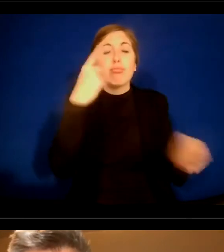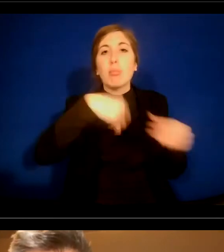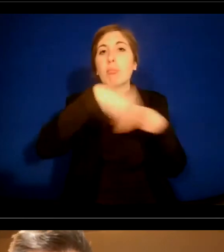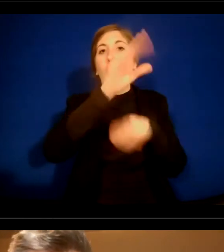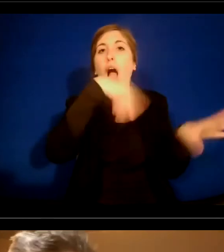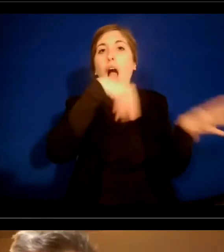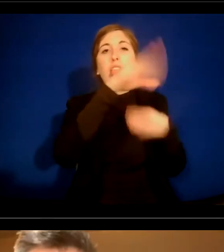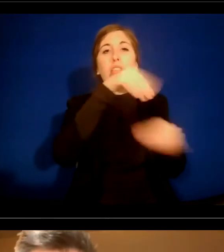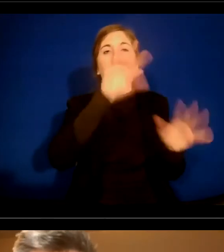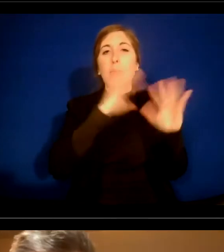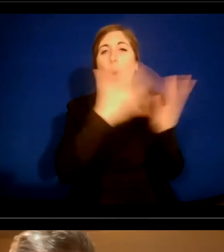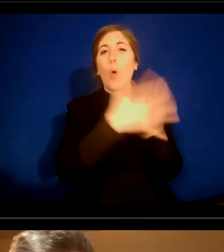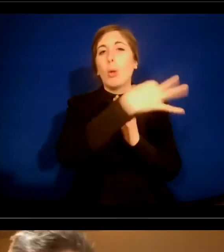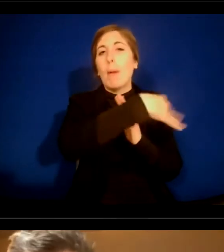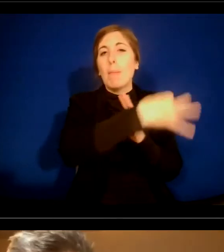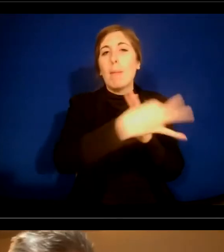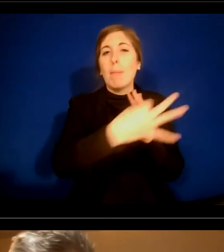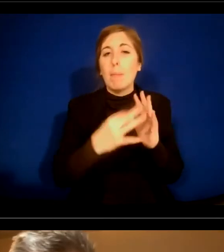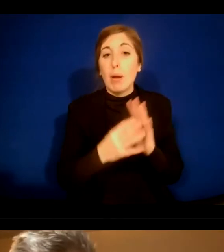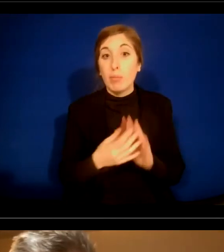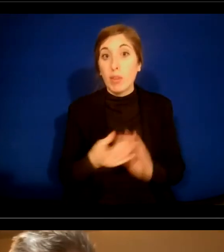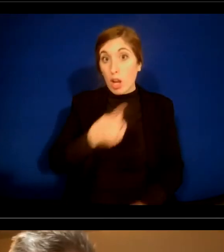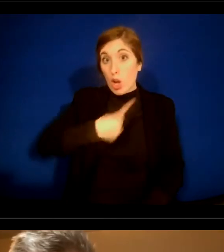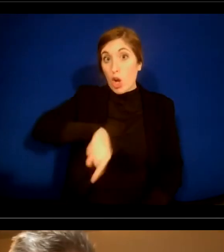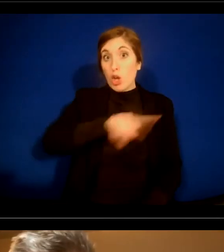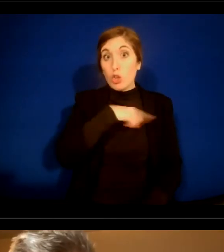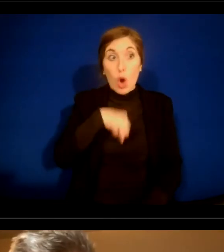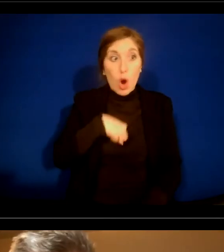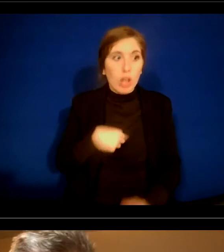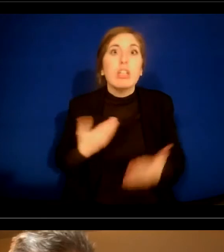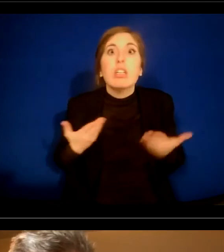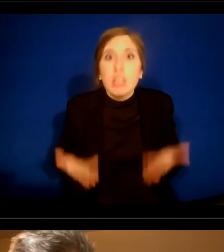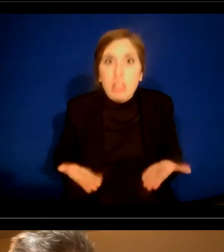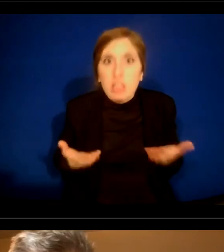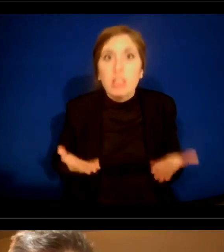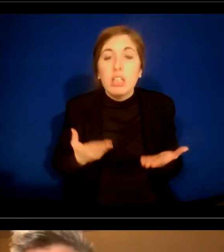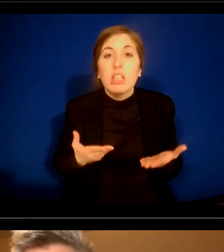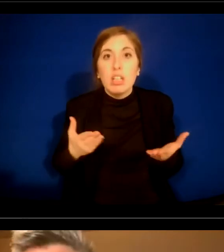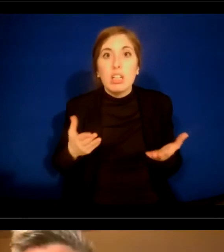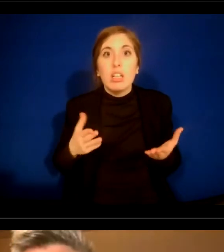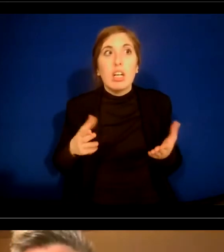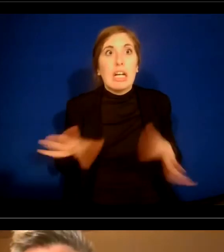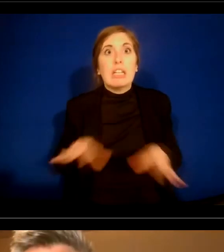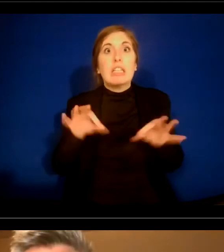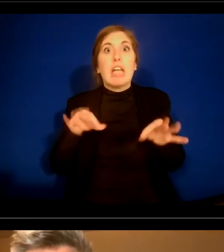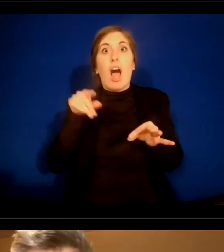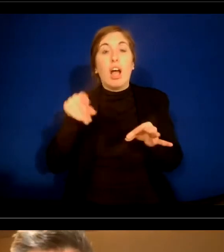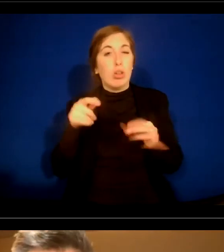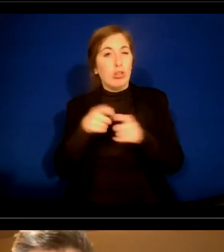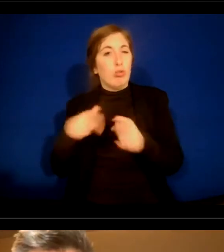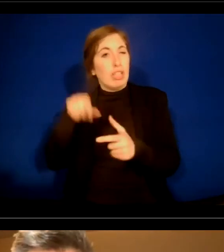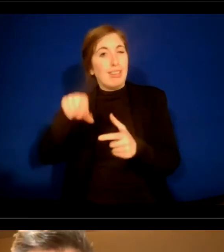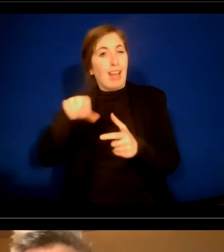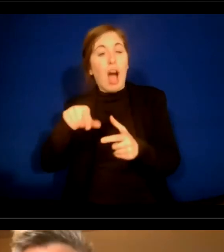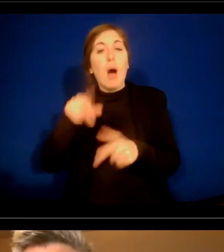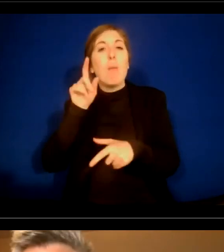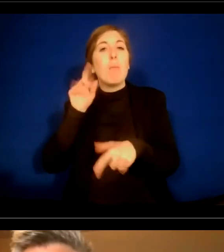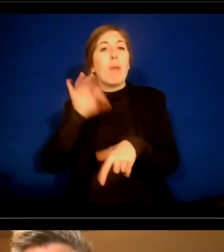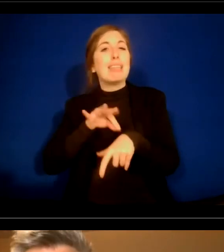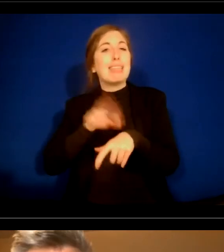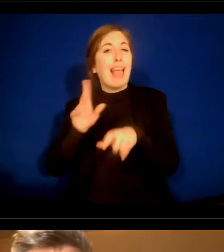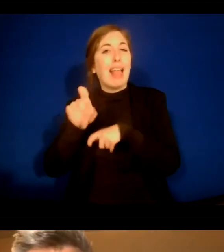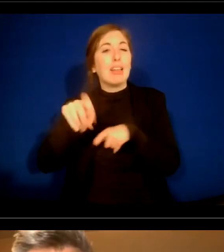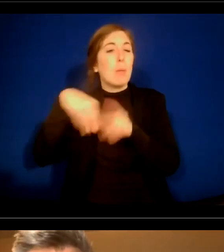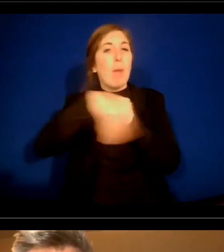stiamo trasferendo con il St. Jude appunto pazienti in tutti i luoghi, tra cui l'Italia, come dicevo prima. E credo che stia accadendo